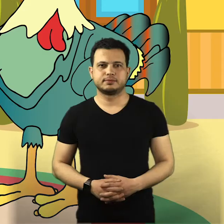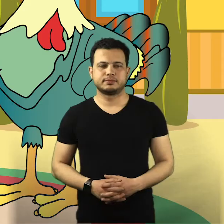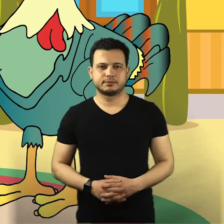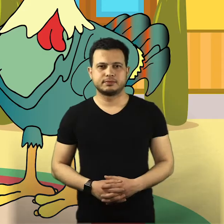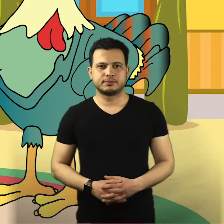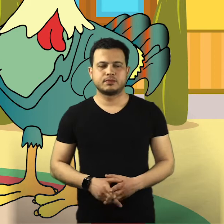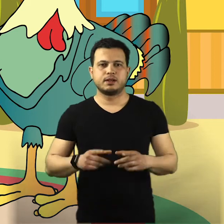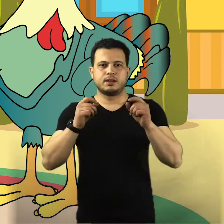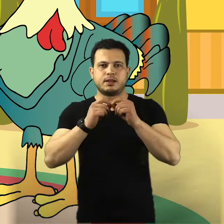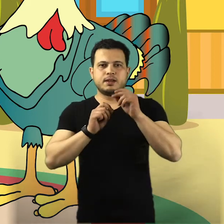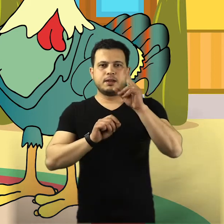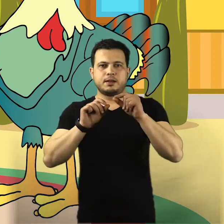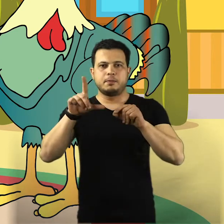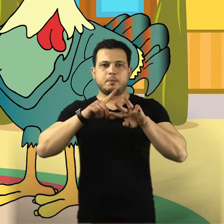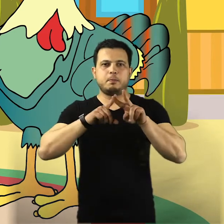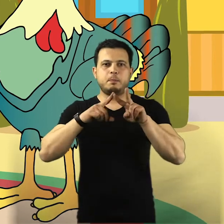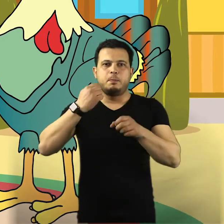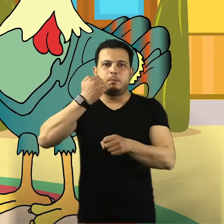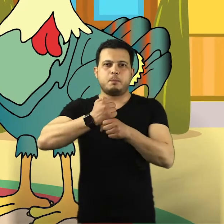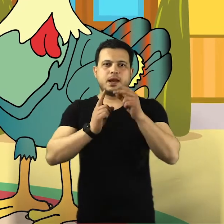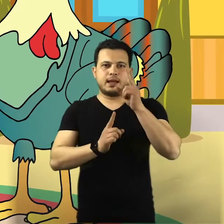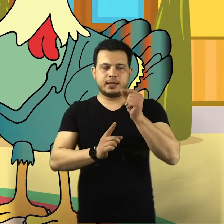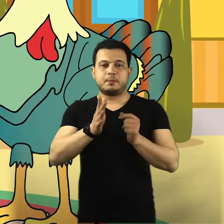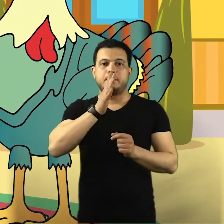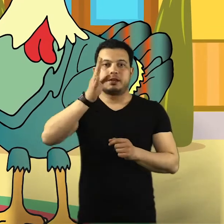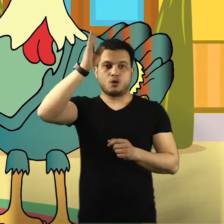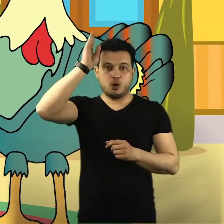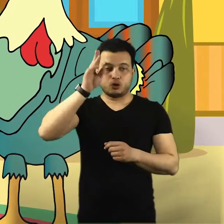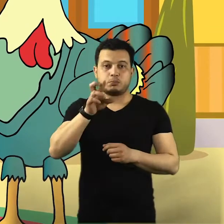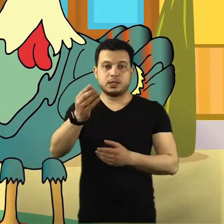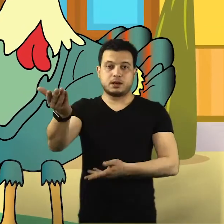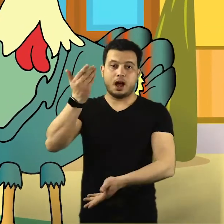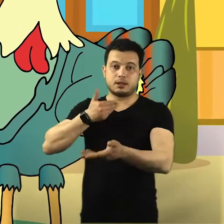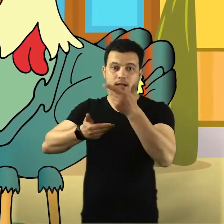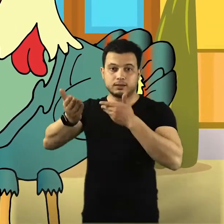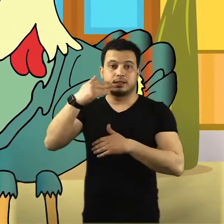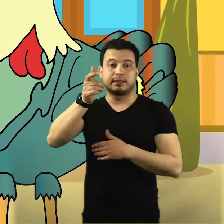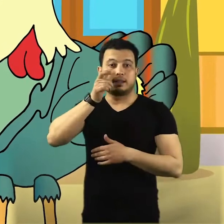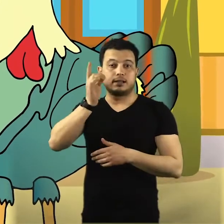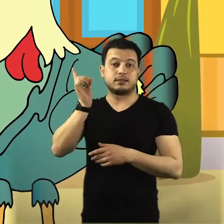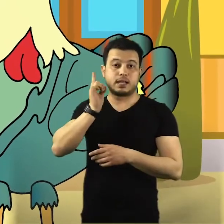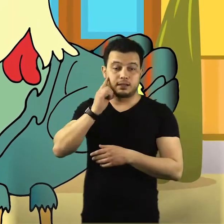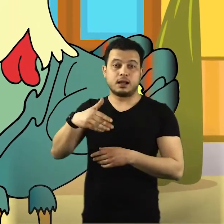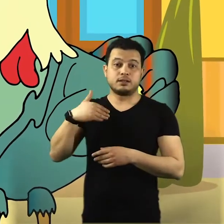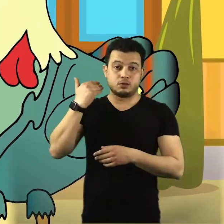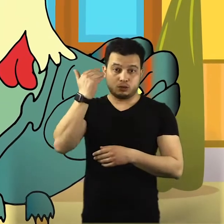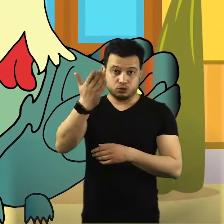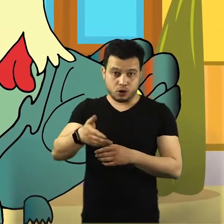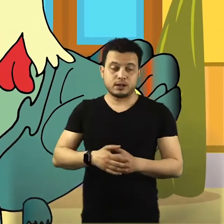Bilge Horoz Bilge Horoz Pınar'ın anlattıklarını dikkatlice dinlemişti